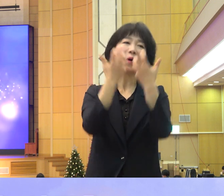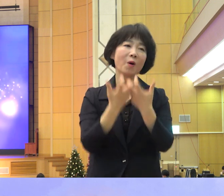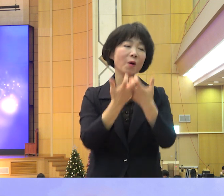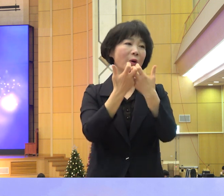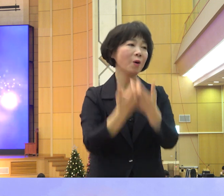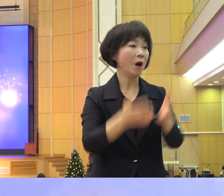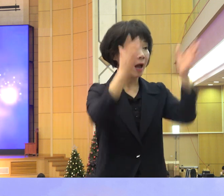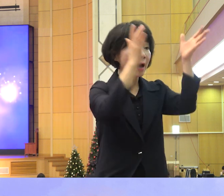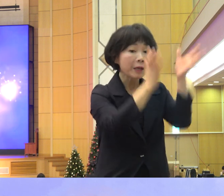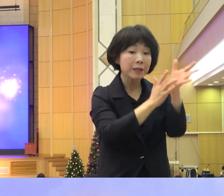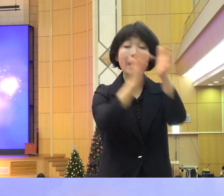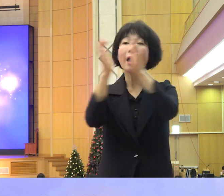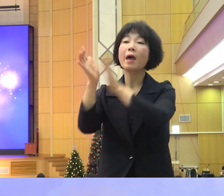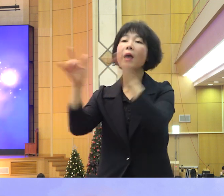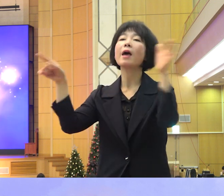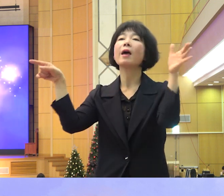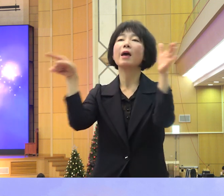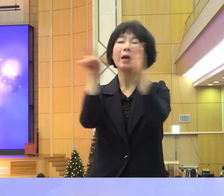넘쳐요.